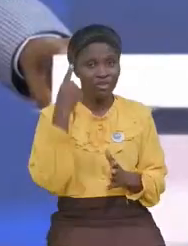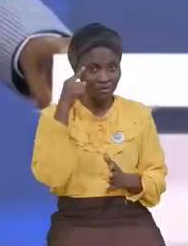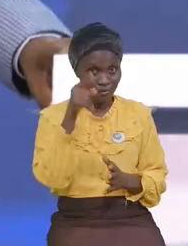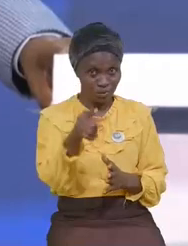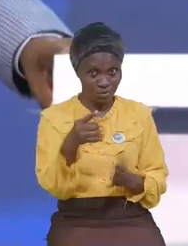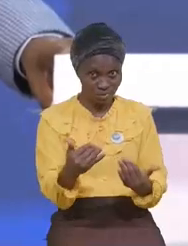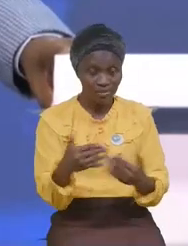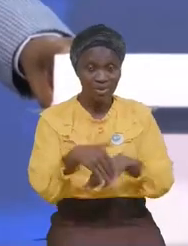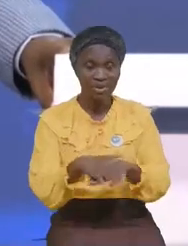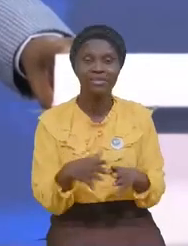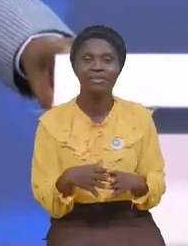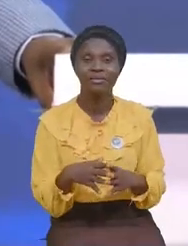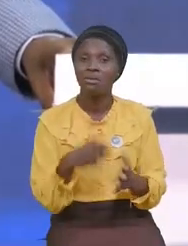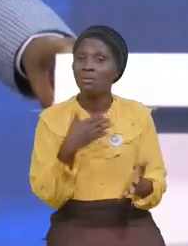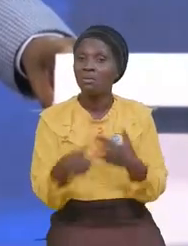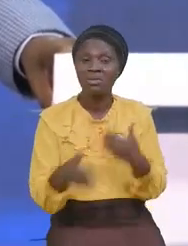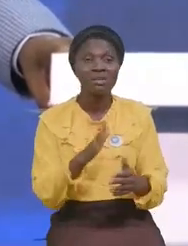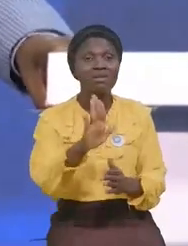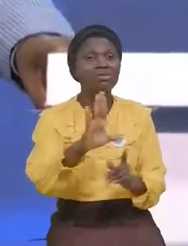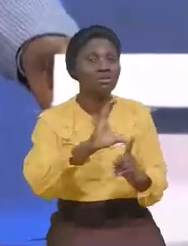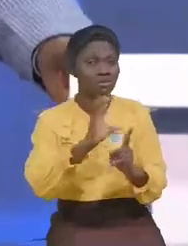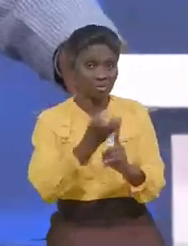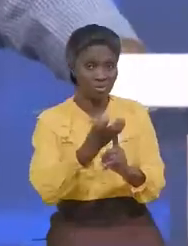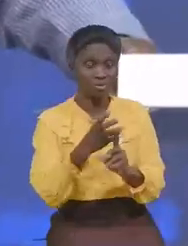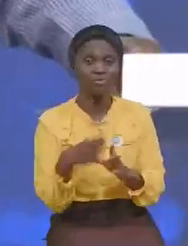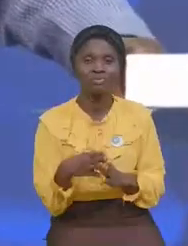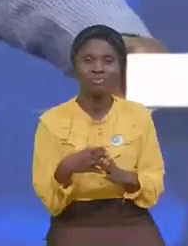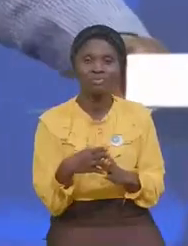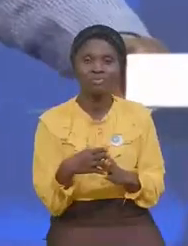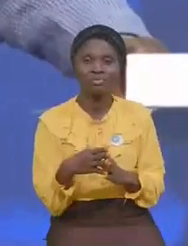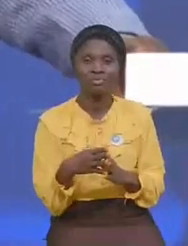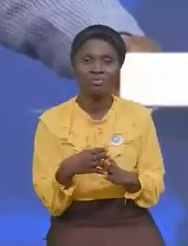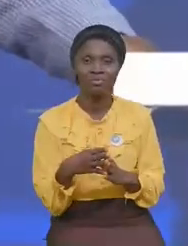Pour vous ce jour, quelle que soit votre condition,